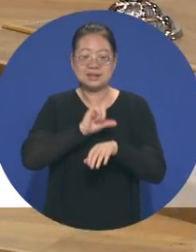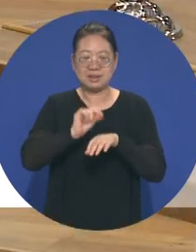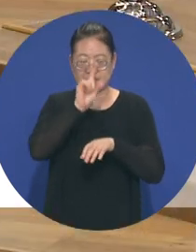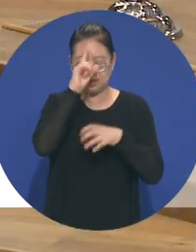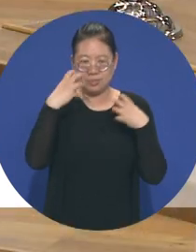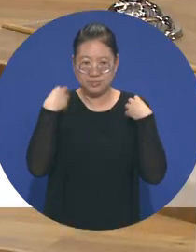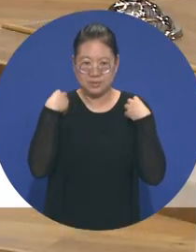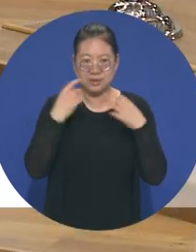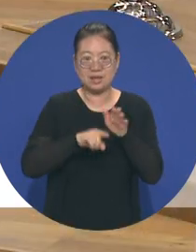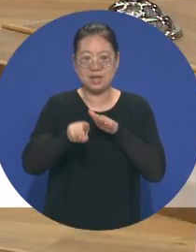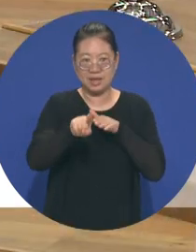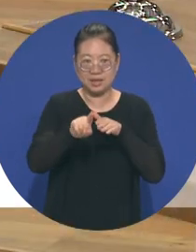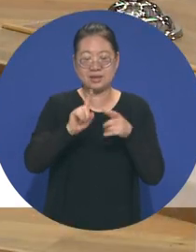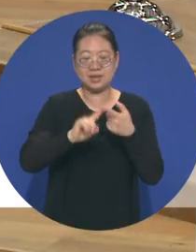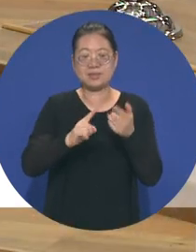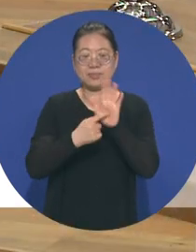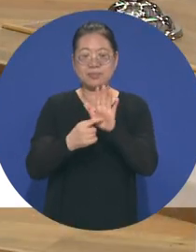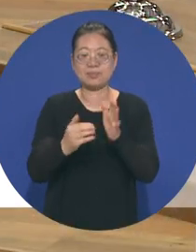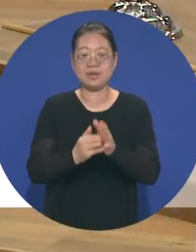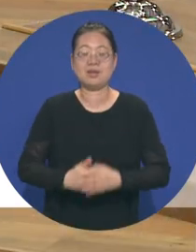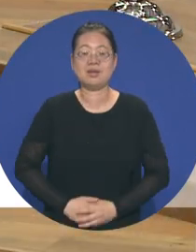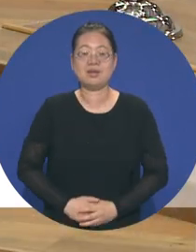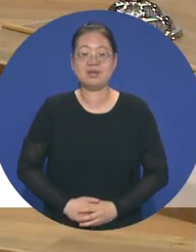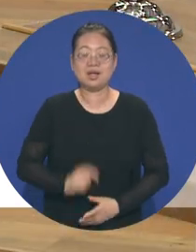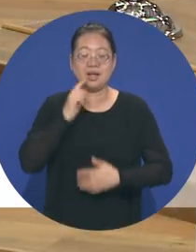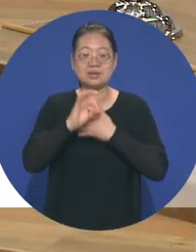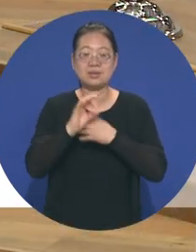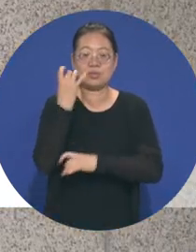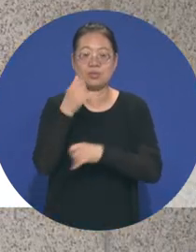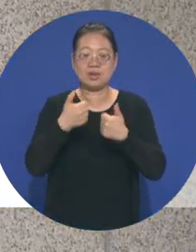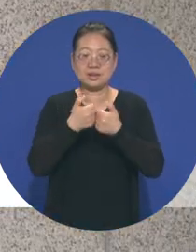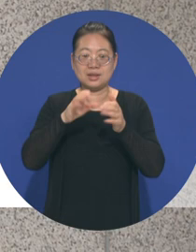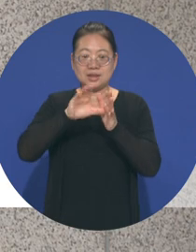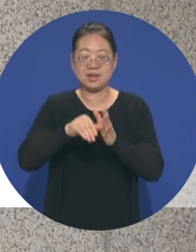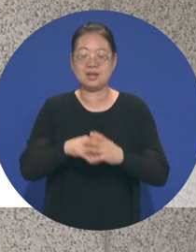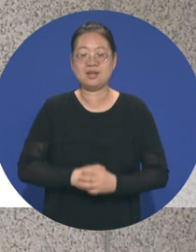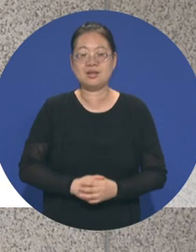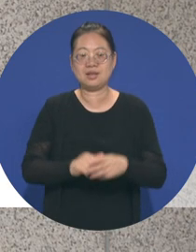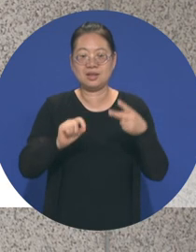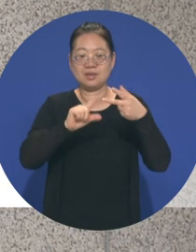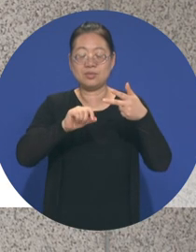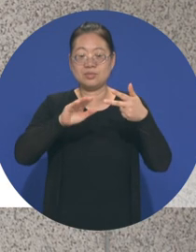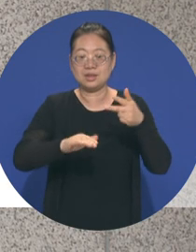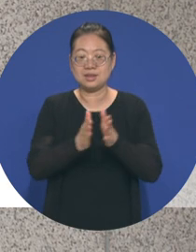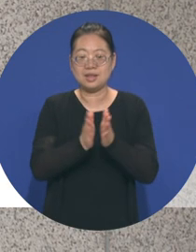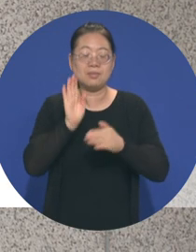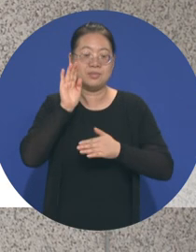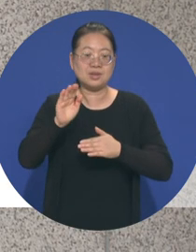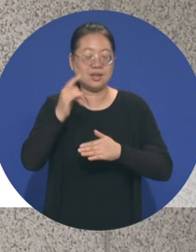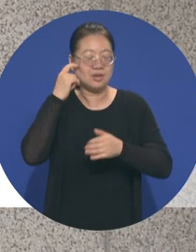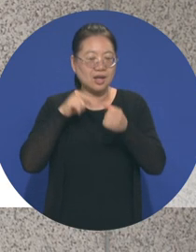선진화된 의회를 소개했습니다. 이번 임시회 본회의에서는 후반기 들어 신설된